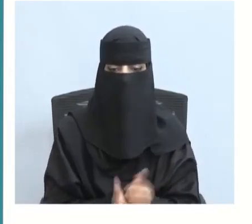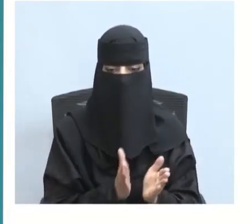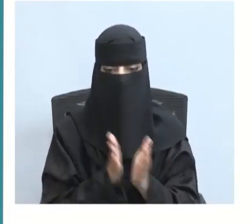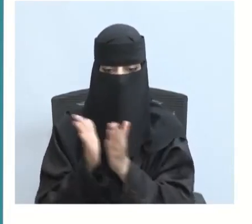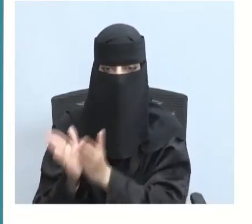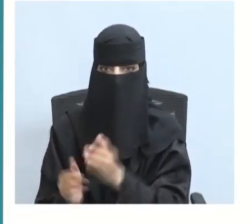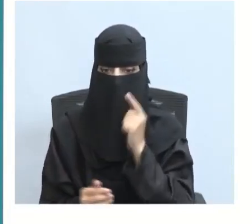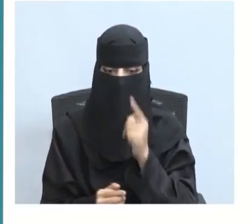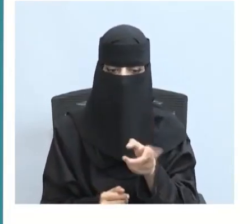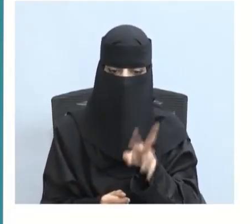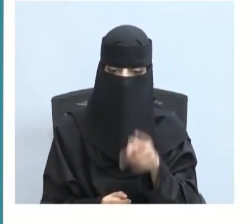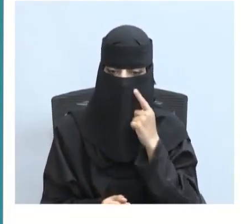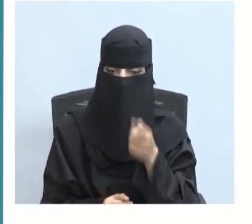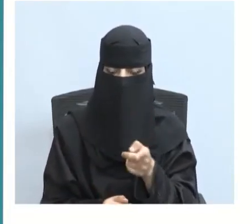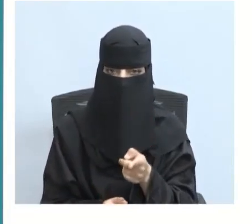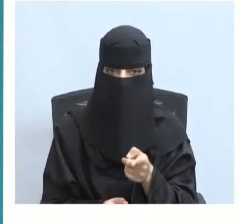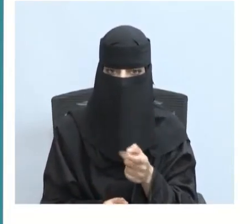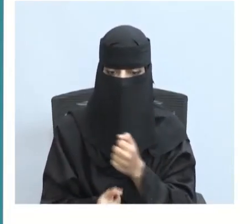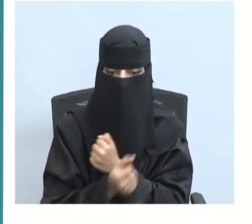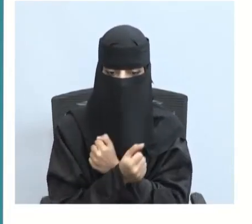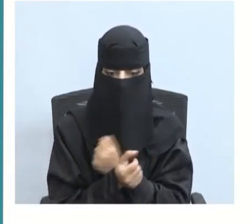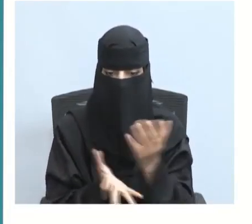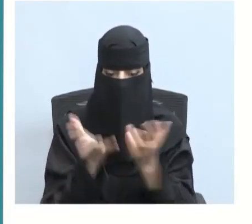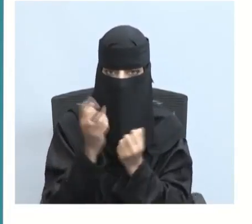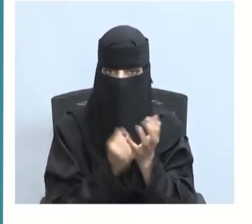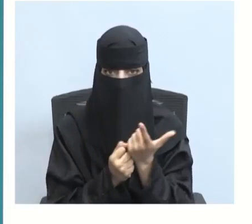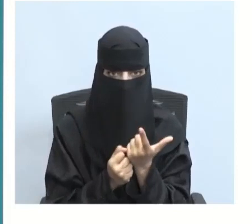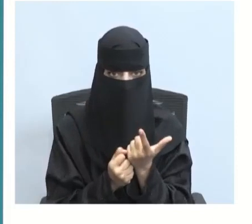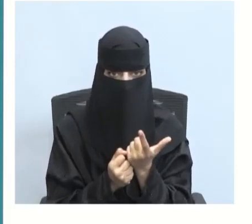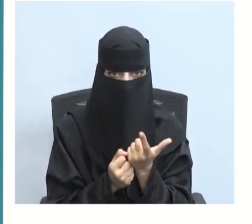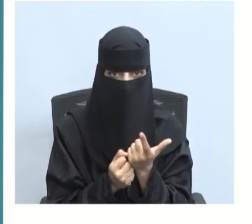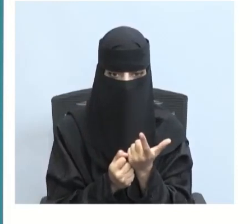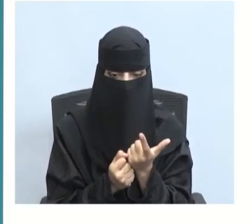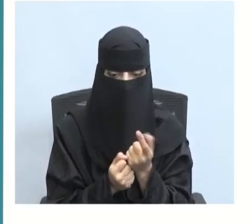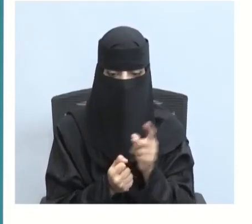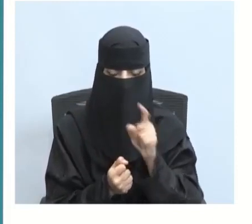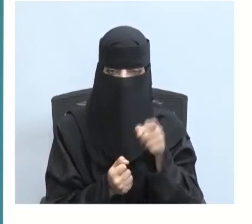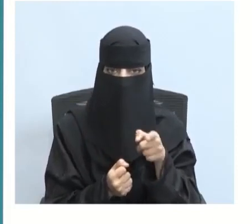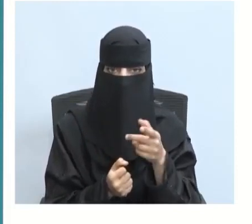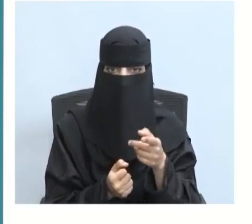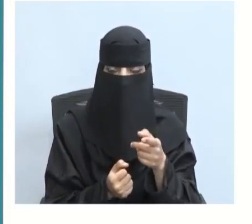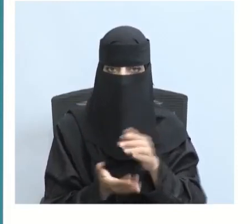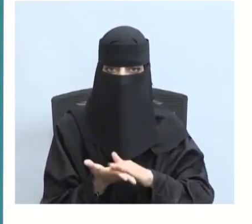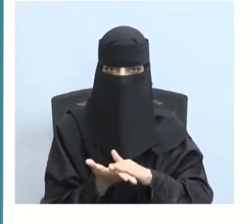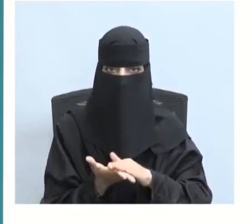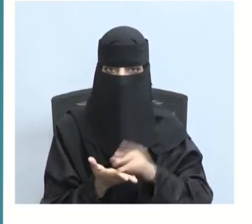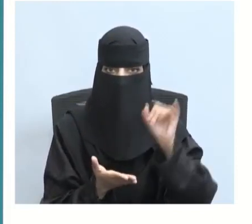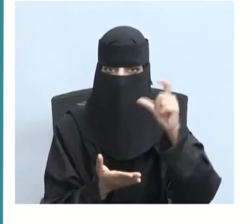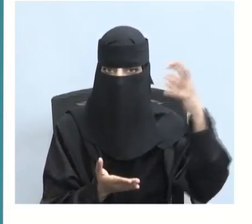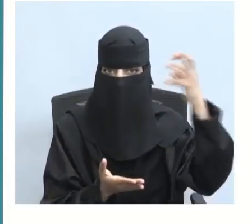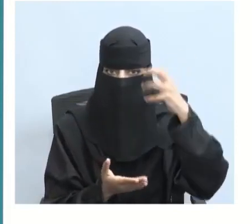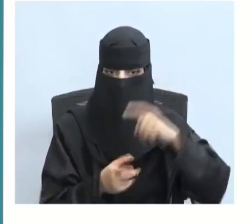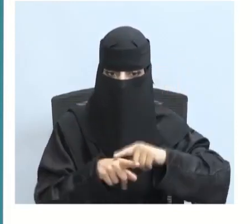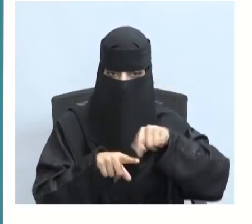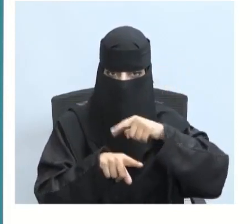المياه ايضا الطاقه التي نحصل عليها تحصل عليها الارض من الشمس كل